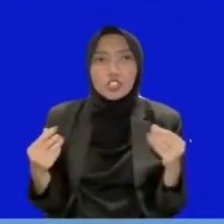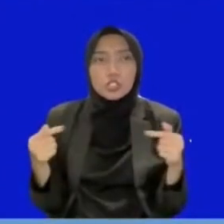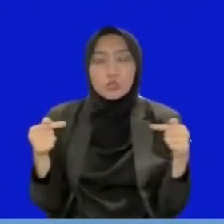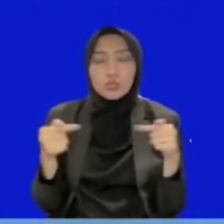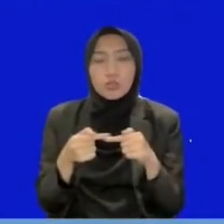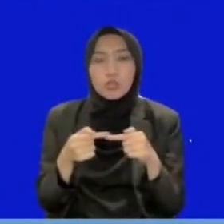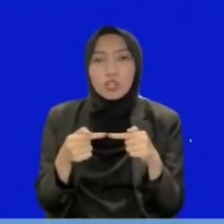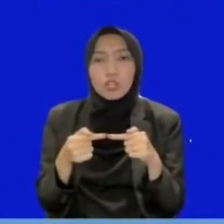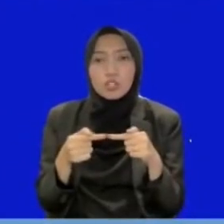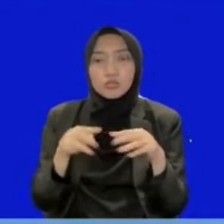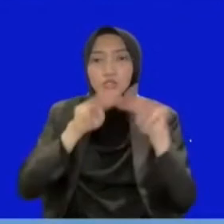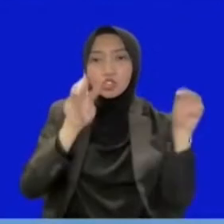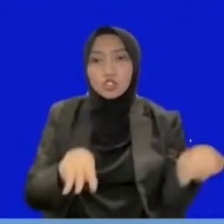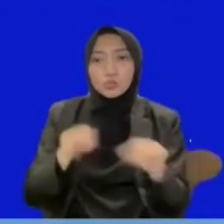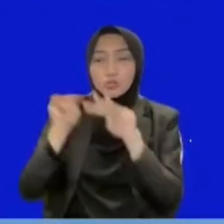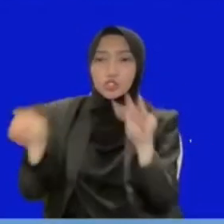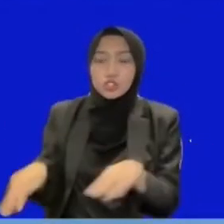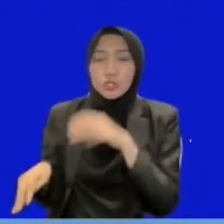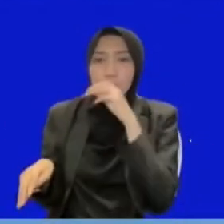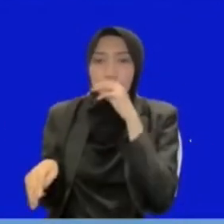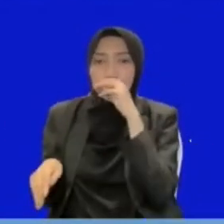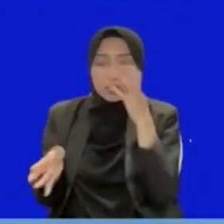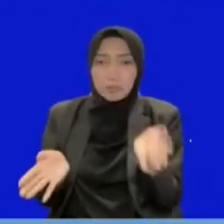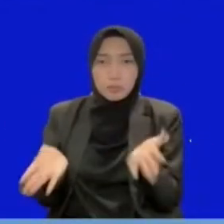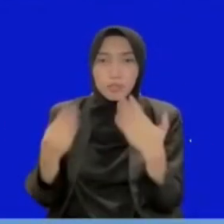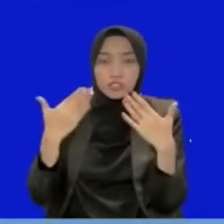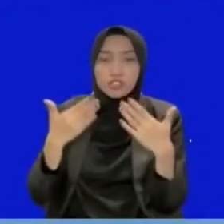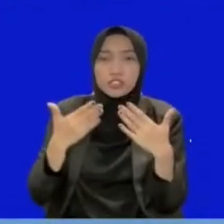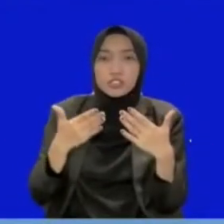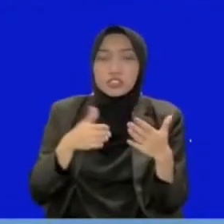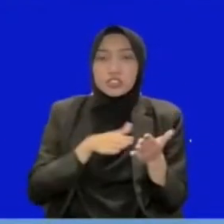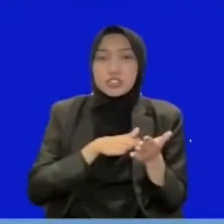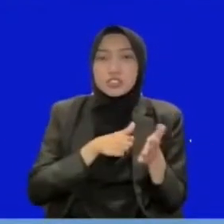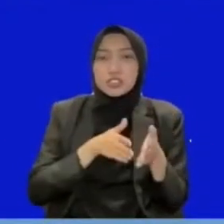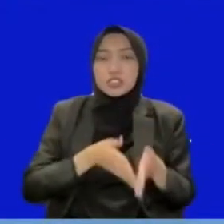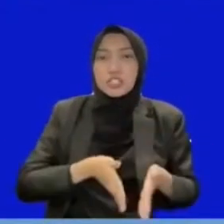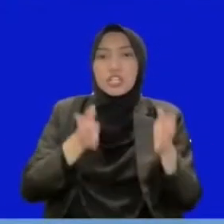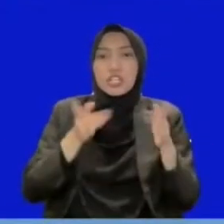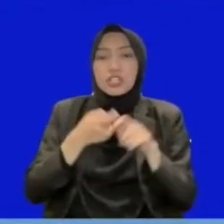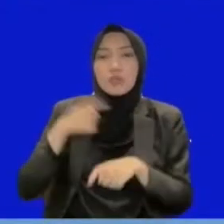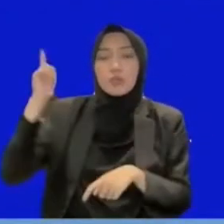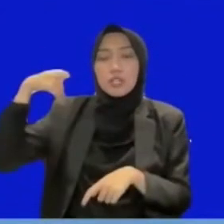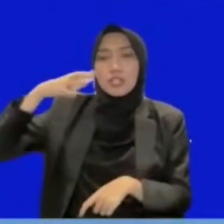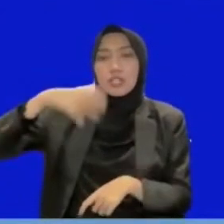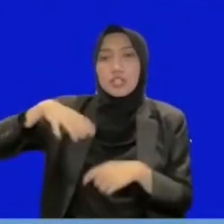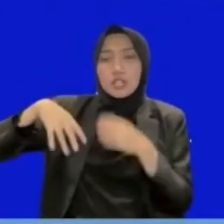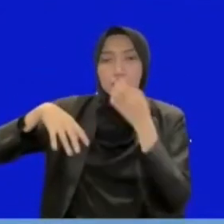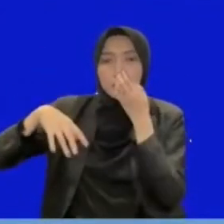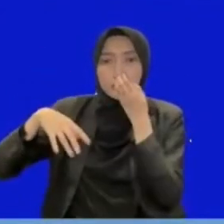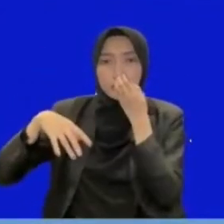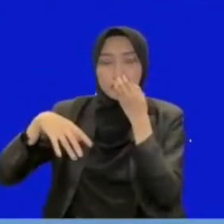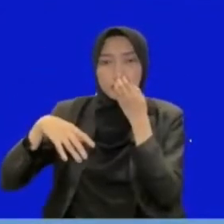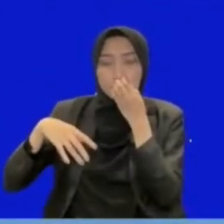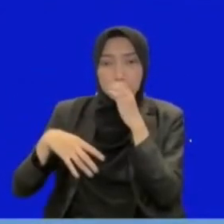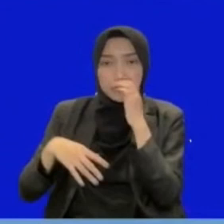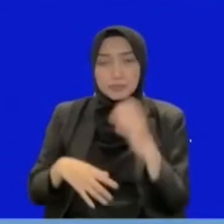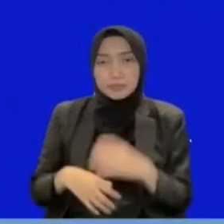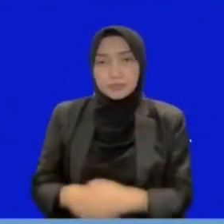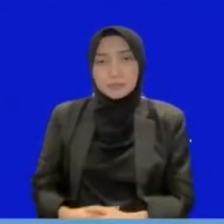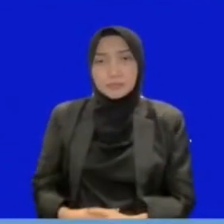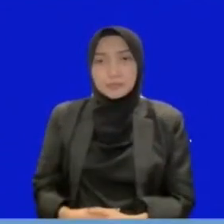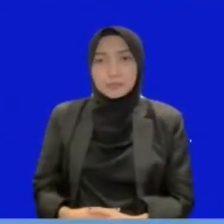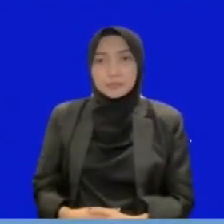menghubungkan museum-museum situs tadi kita bangun dari ini ya pemerintah daerah itu membangun jalan gitu